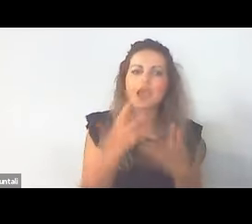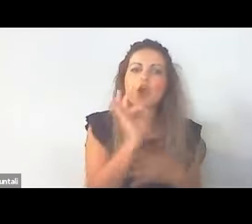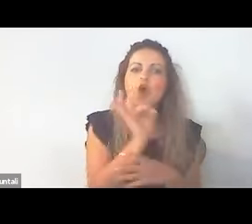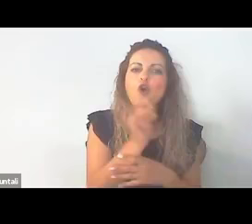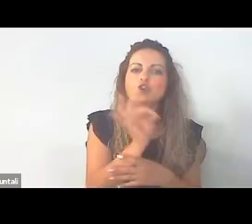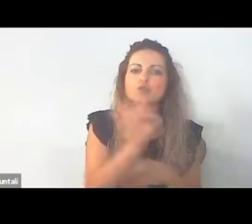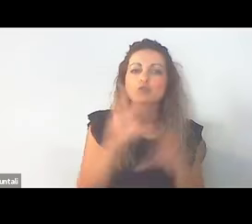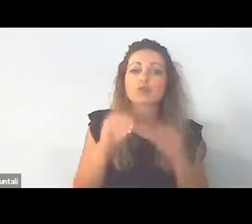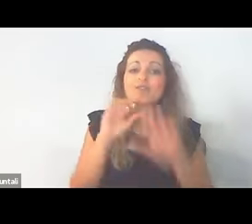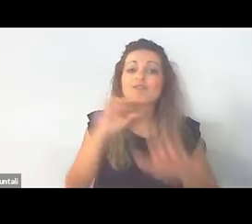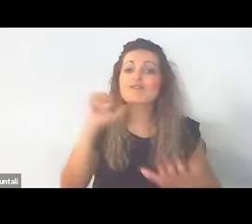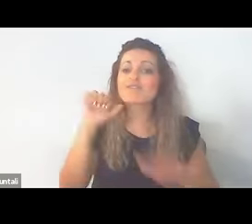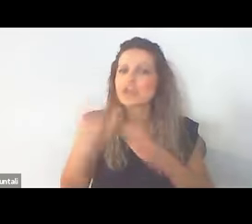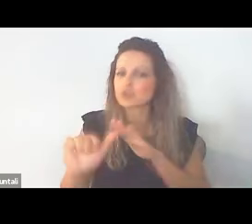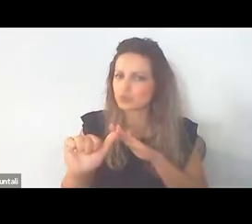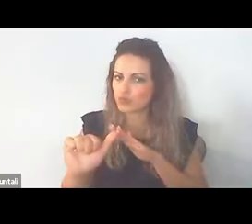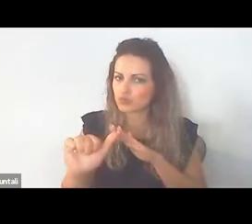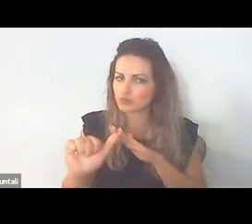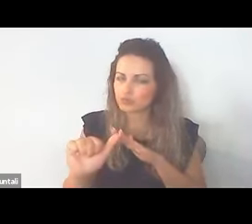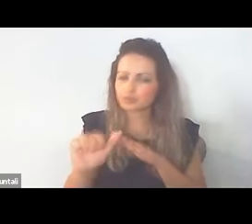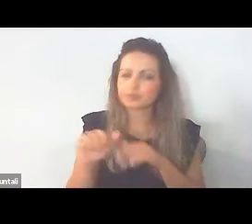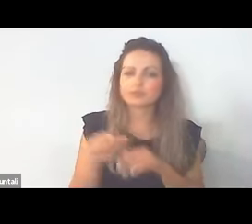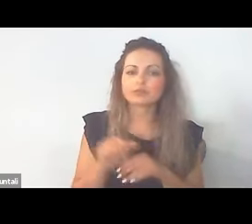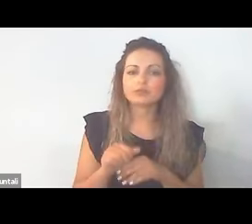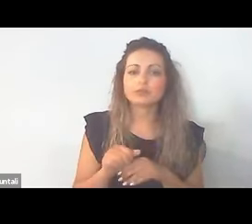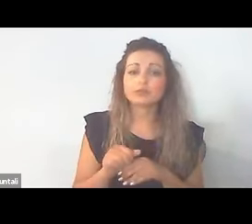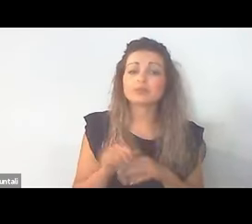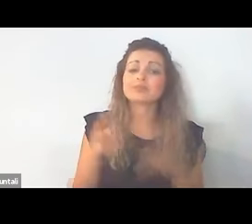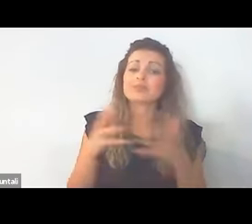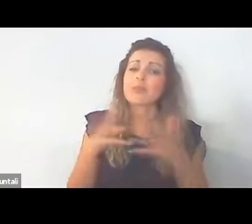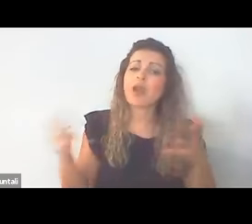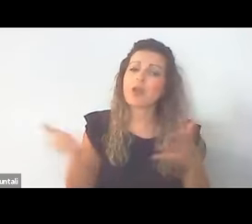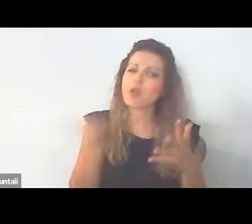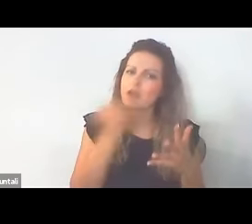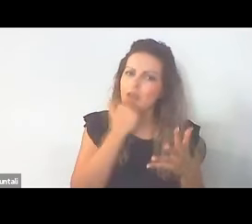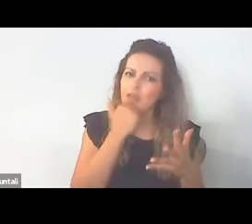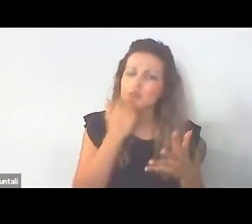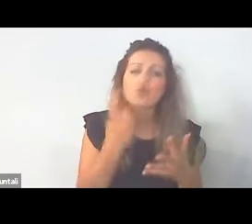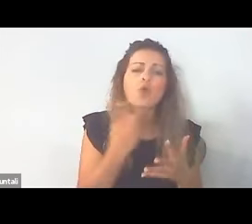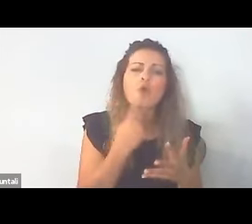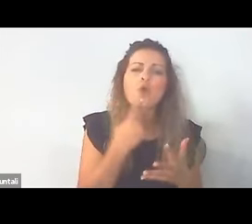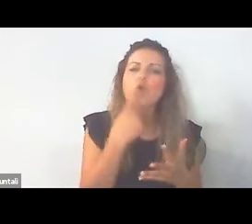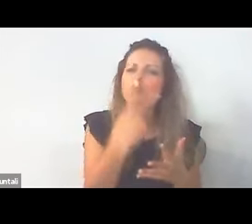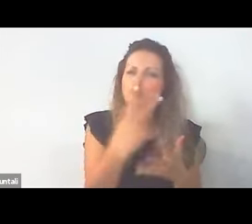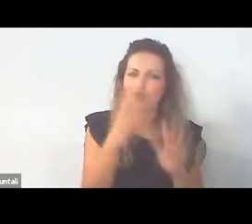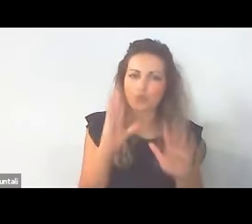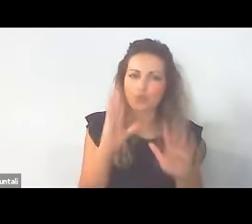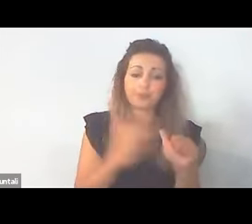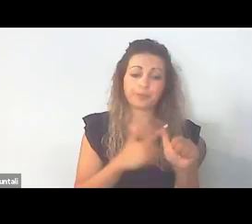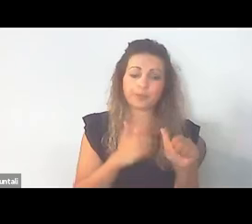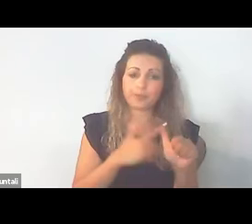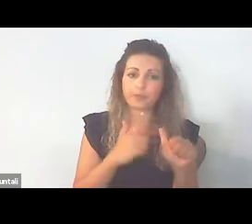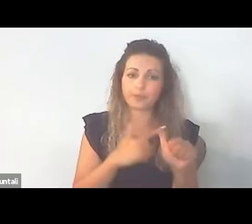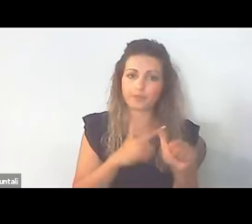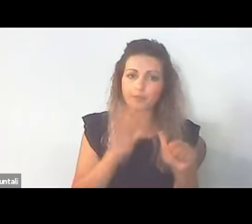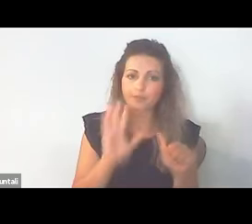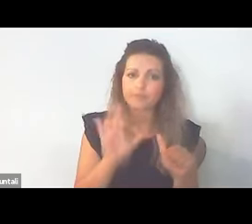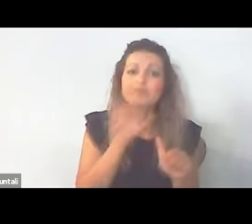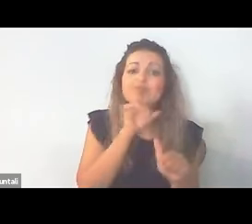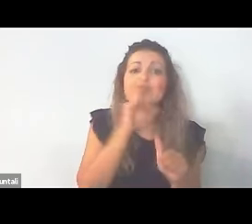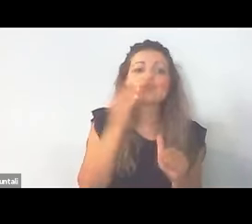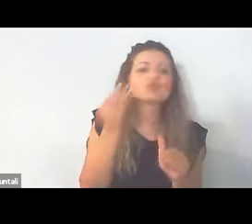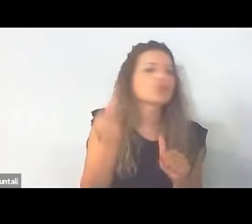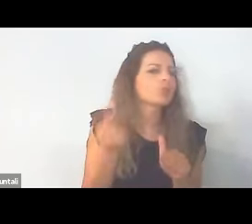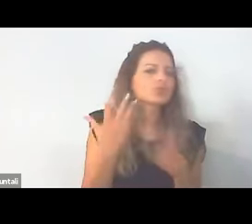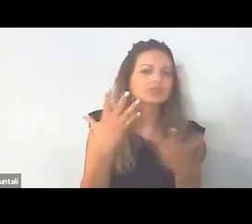κοινωνία, είναι πάρα πολύ λάθος για δύο βασικούς λόγους. Ο ένας είναι ότι έτσι στιγματίζουμε την ψυχική ασθένεια,